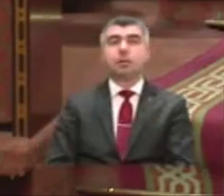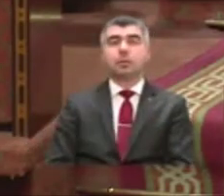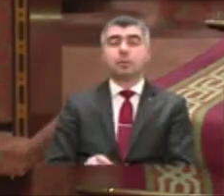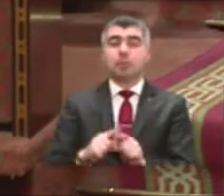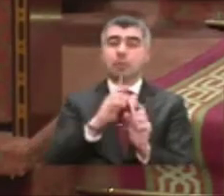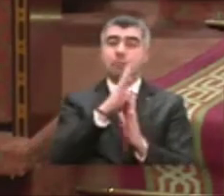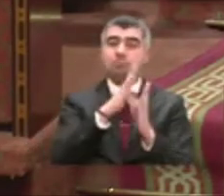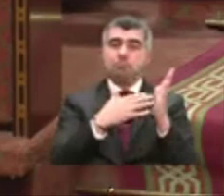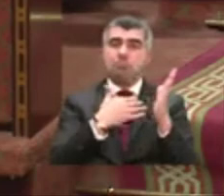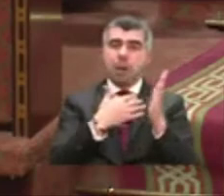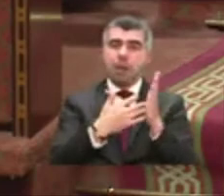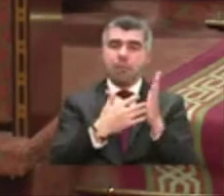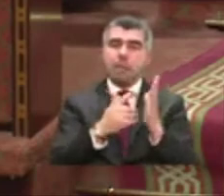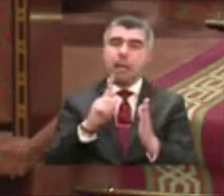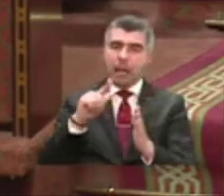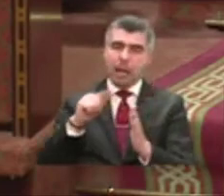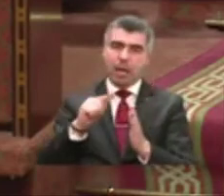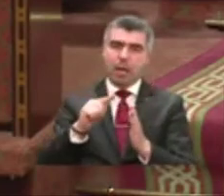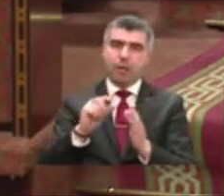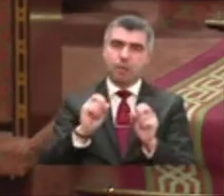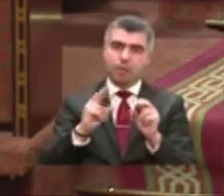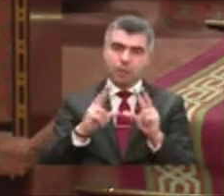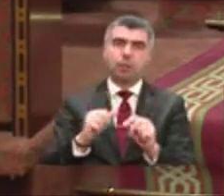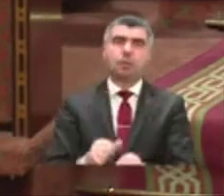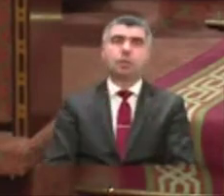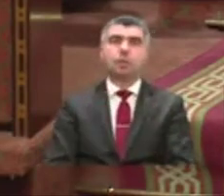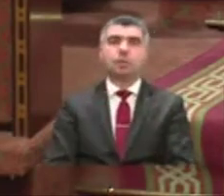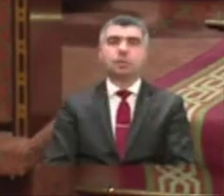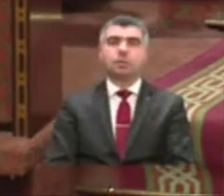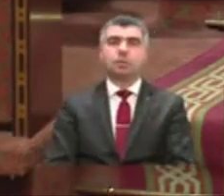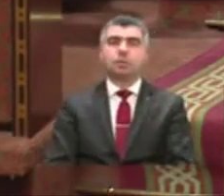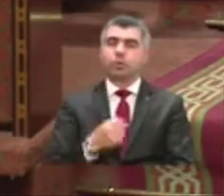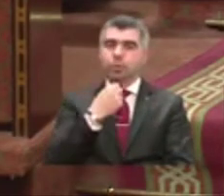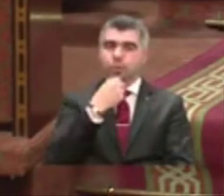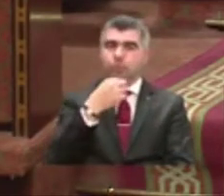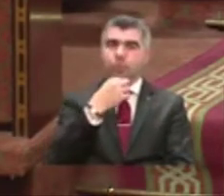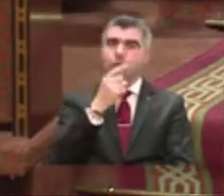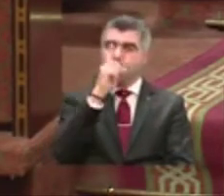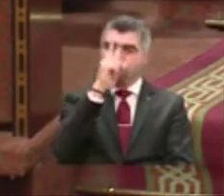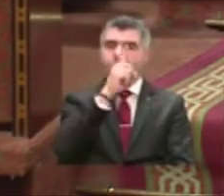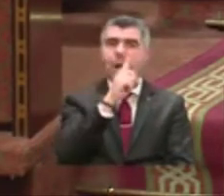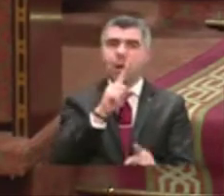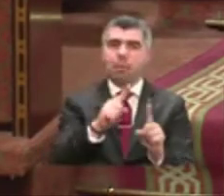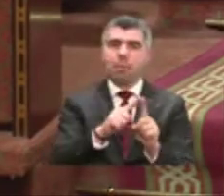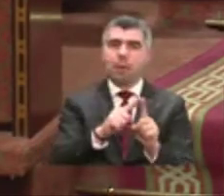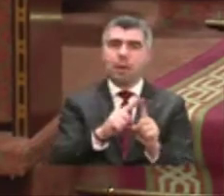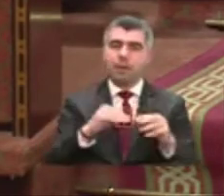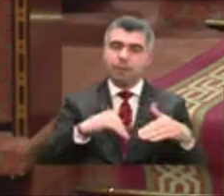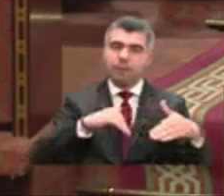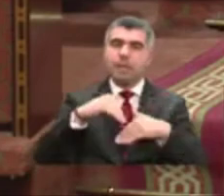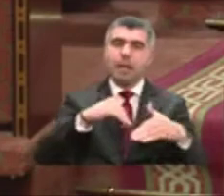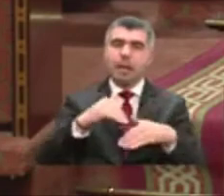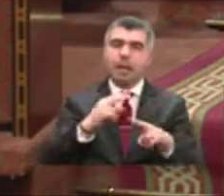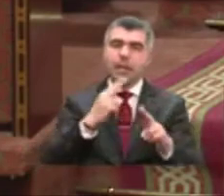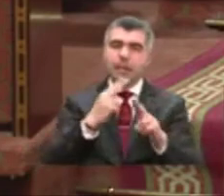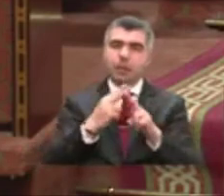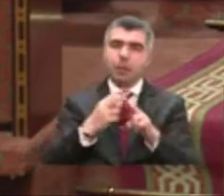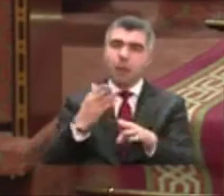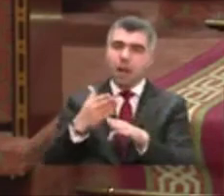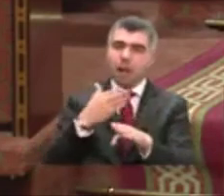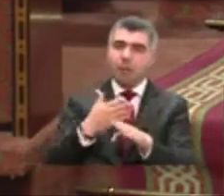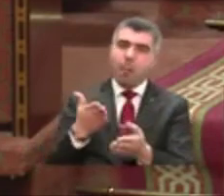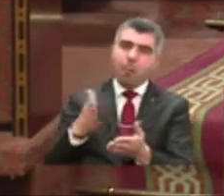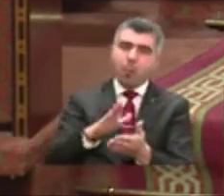البرنامج خاص في هذا الاطار، ويمكن ناكد لكم بان ان شاء الله هي طريق الحياه وليس طريق الموت كما تفضلتي.